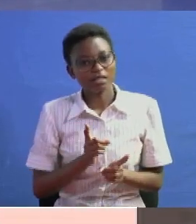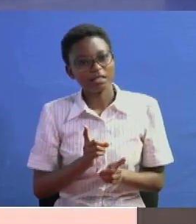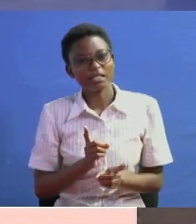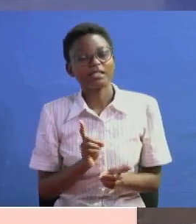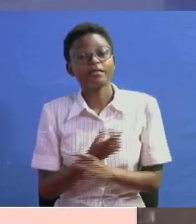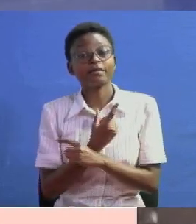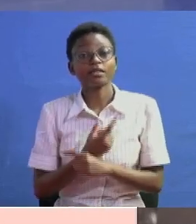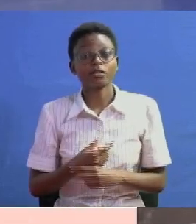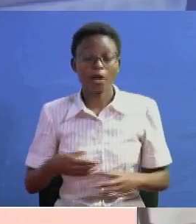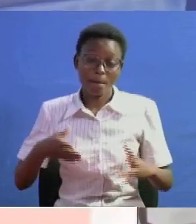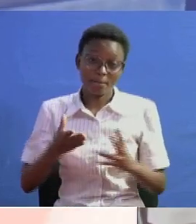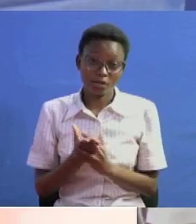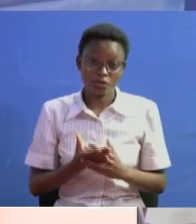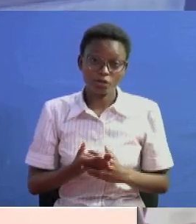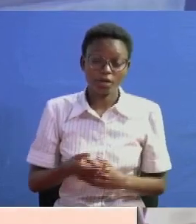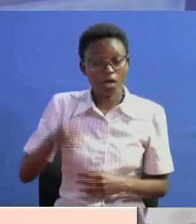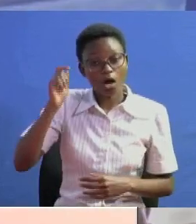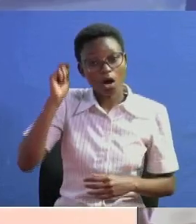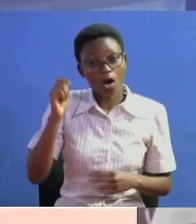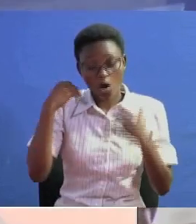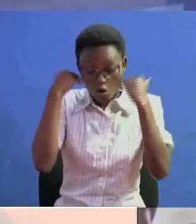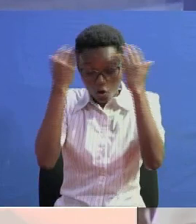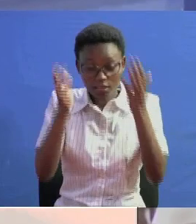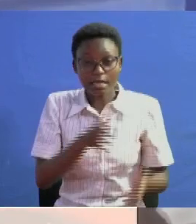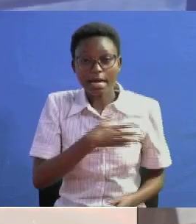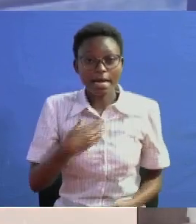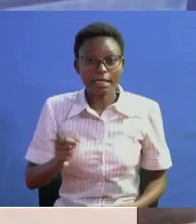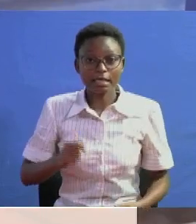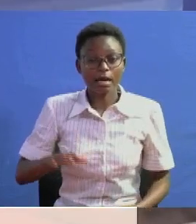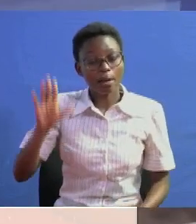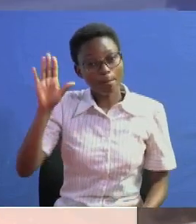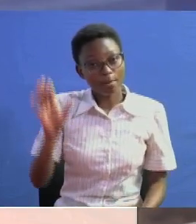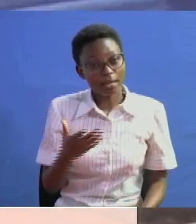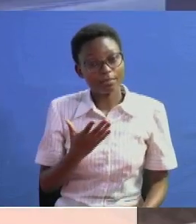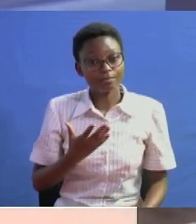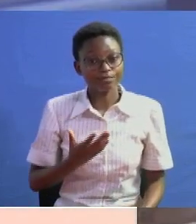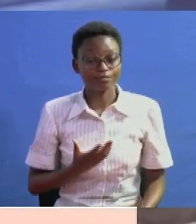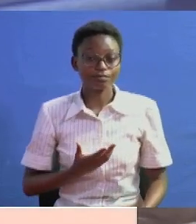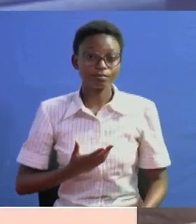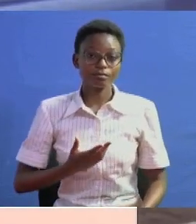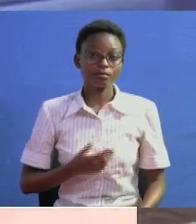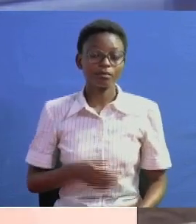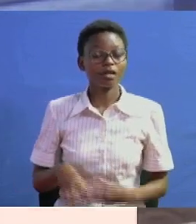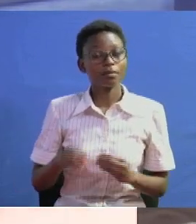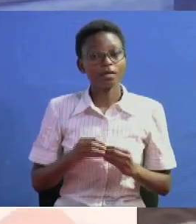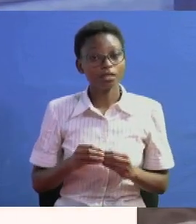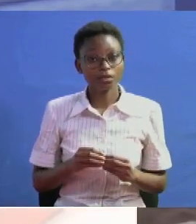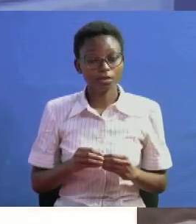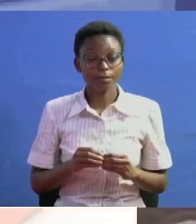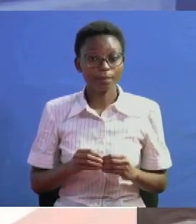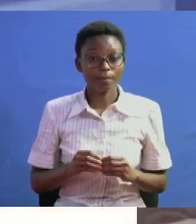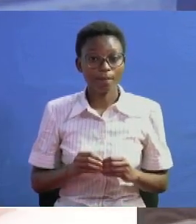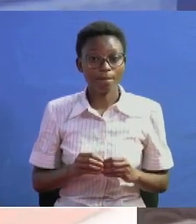mahakama na serikali kuu. The meeting between the judiciary and the executive, if it ever told what to take